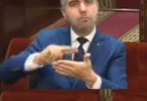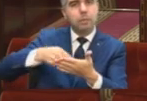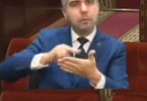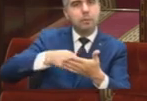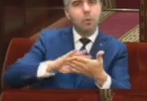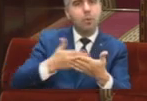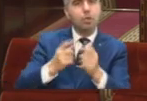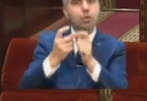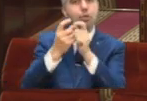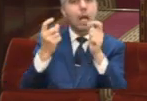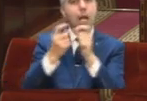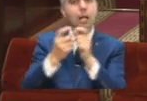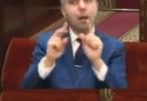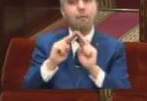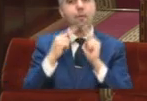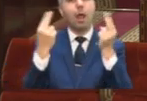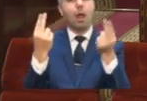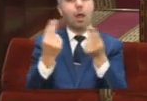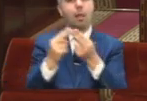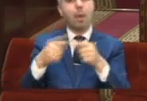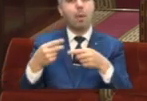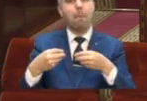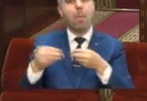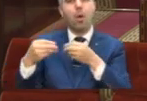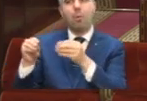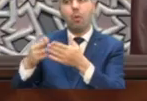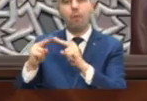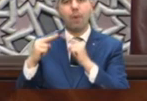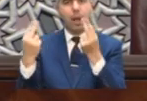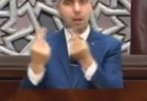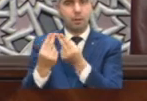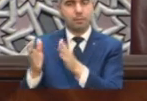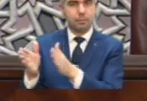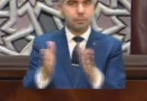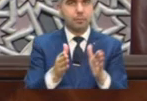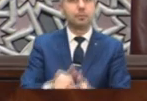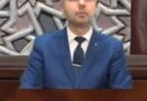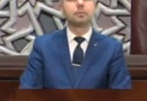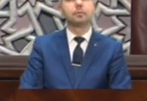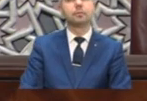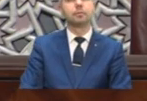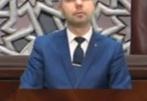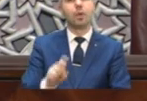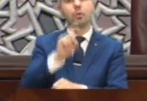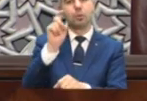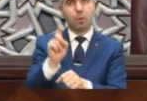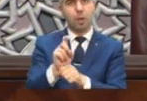العالمية بالمزودين ومتعهدي الخدمات على المستوى الوطني. وشكرا. شكرا السيد النائب المحترم. سؤال الآن